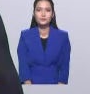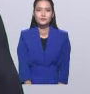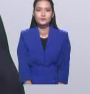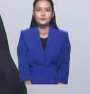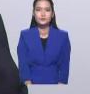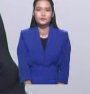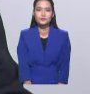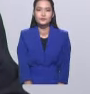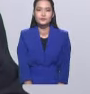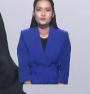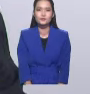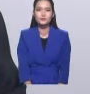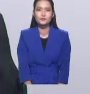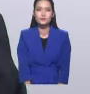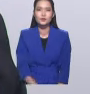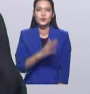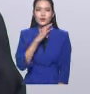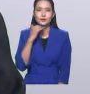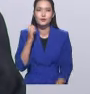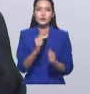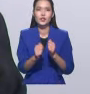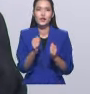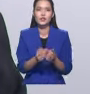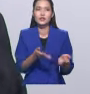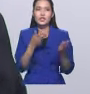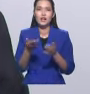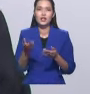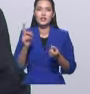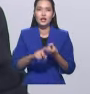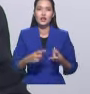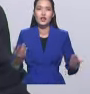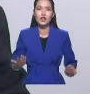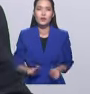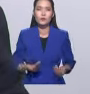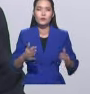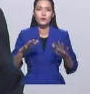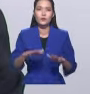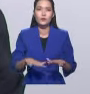Жолдастар қайтып кеткен үлкен қарт адамдардың өмірі,